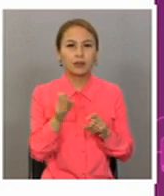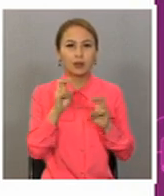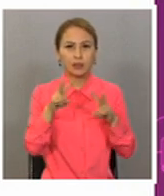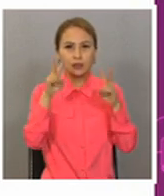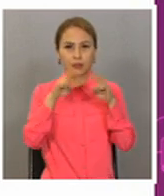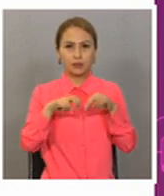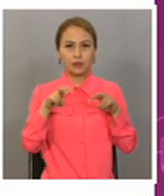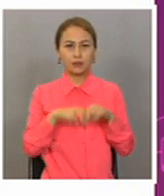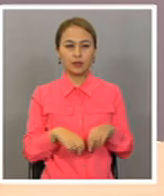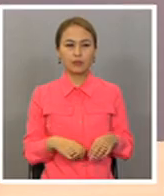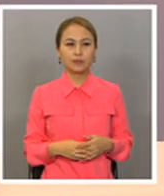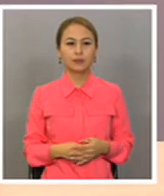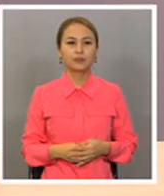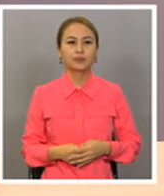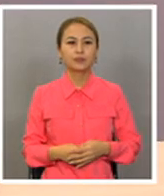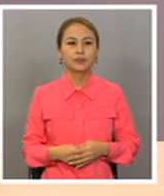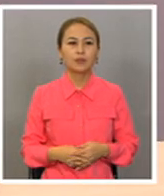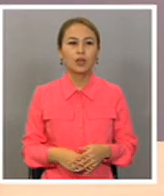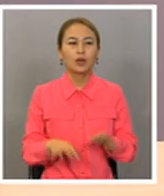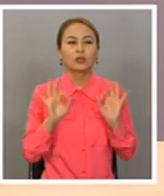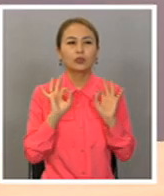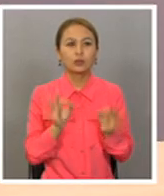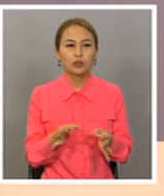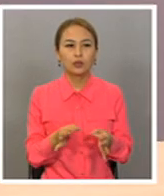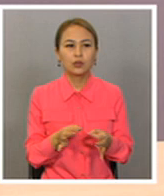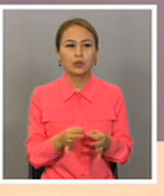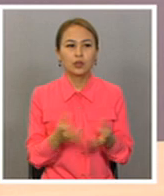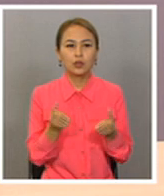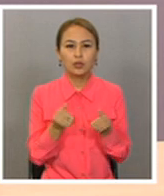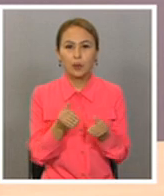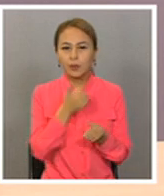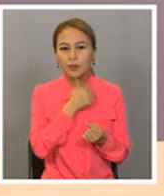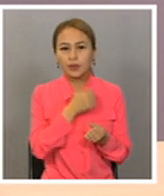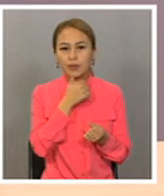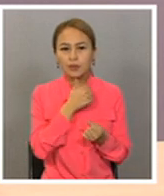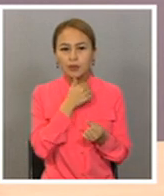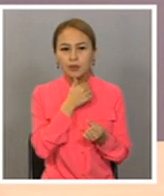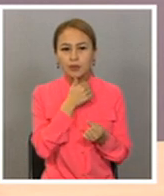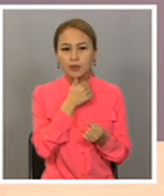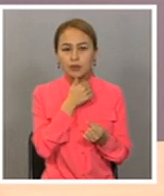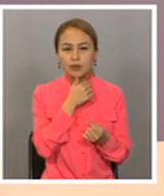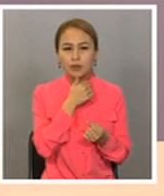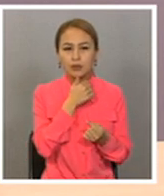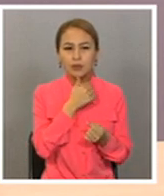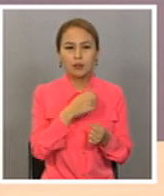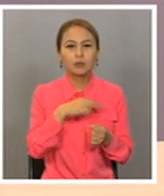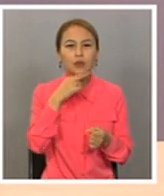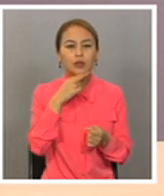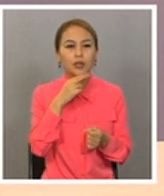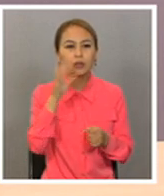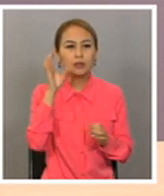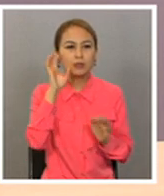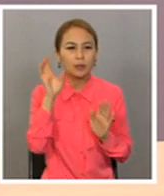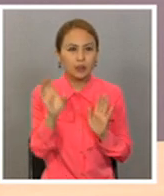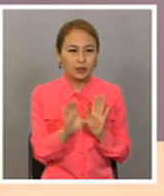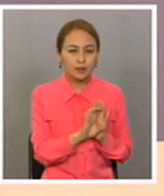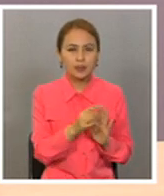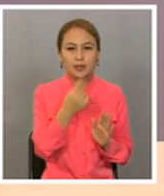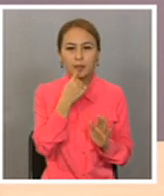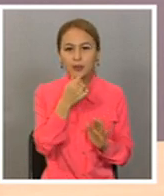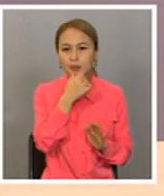зерттейміз? Дұрыс, ұстап көреміз. Мұқият бақылаймыз. Дәмін